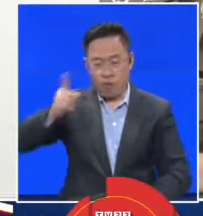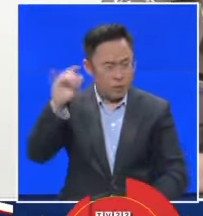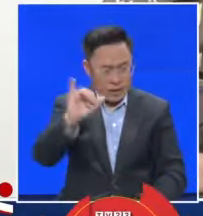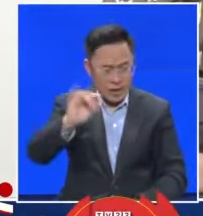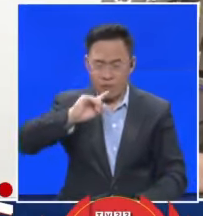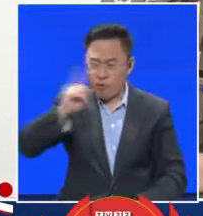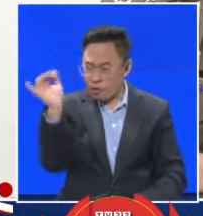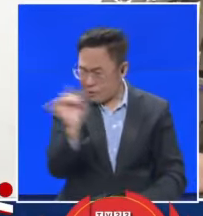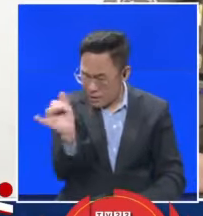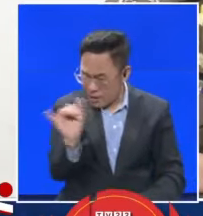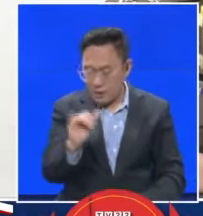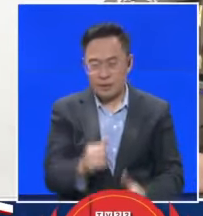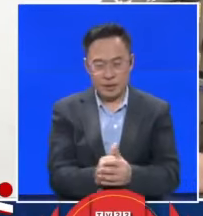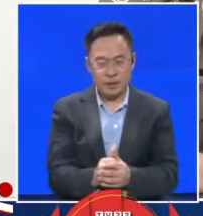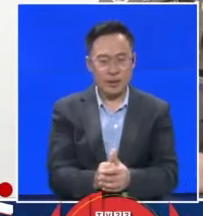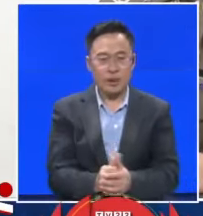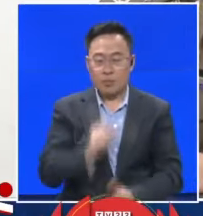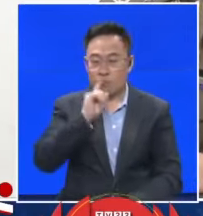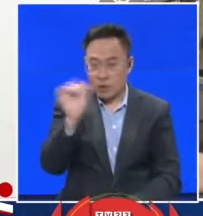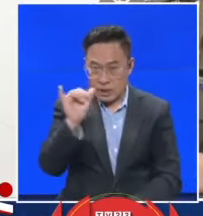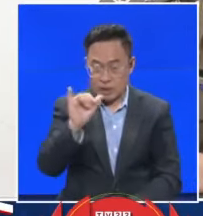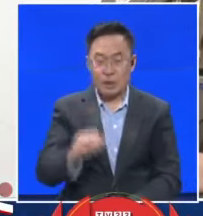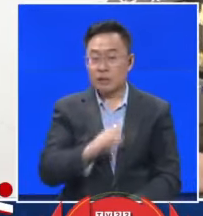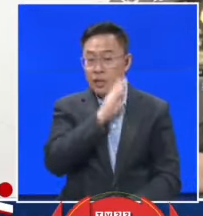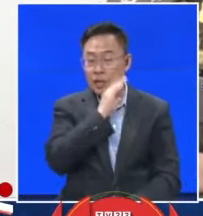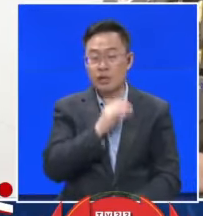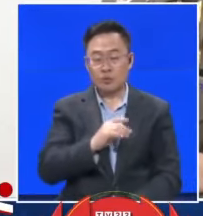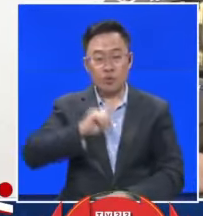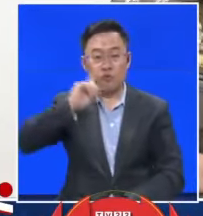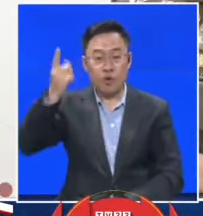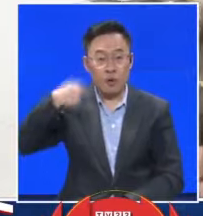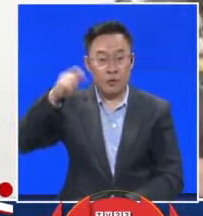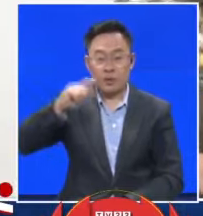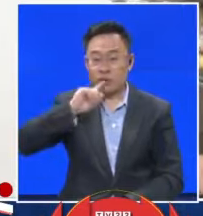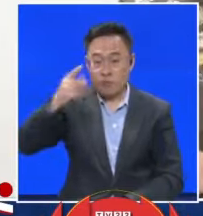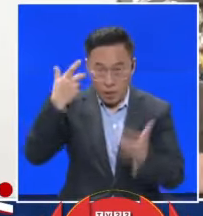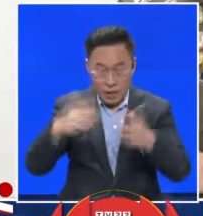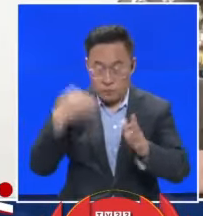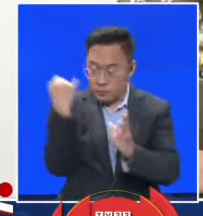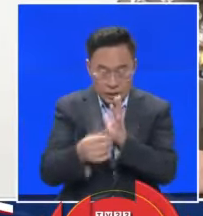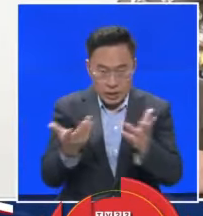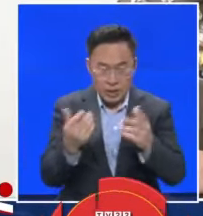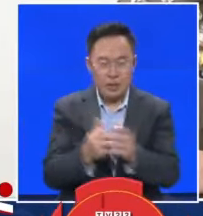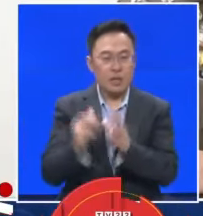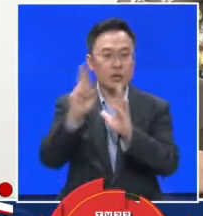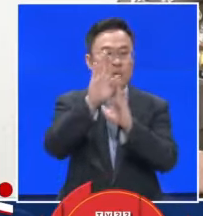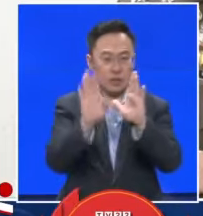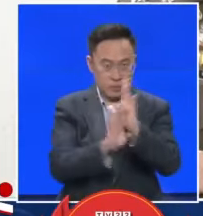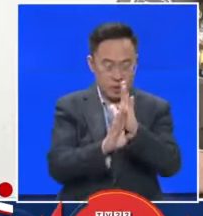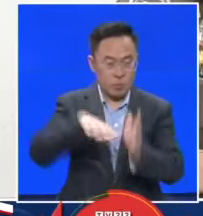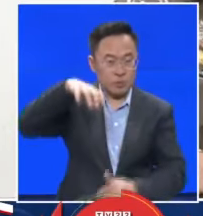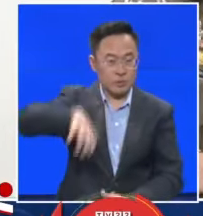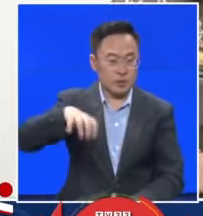ะพี่โจ๊กยังเป็นผู้บริสุทธิ์เนี่ยนะครับถ้ามีการดำเนินคดีนะระเบียบสำนักงานสตช.ก็ต้องมีระเบียบในการจัดการของเขาก็เป็นขั้นเป็นตอน